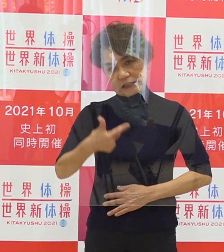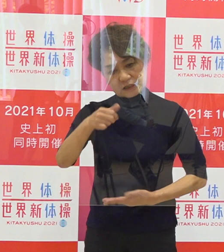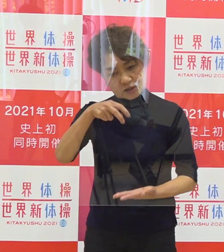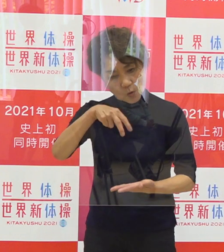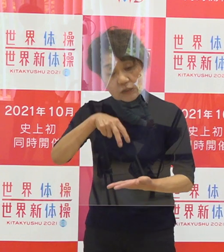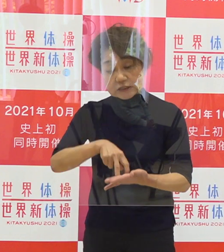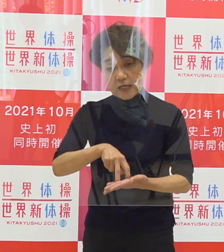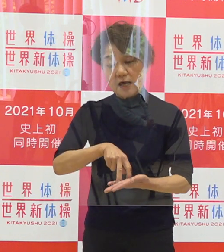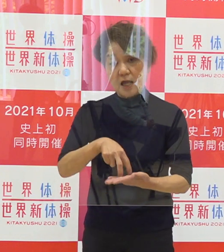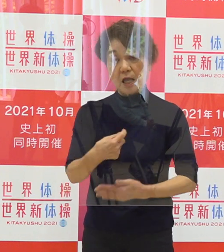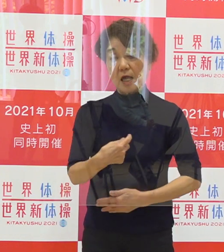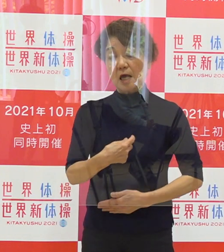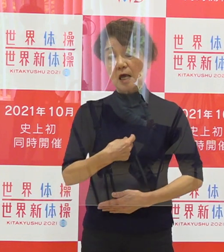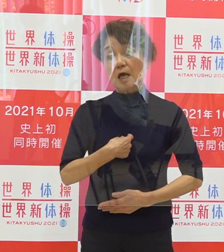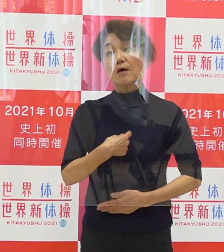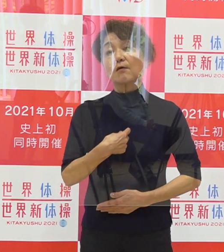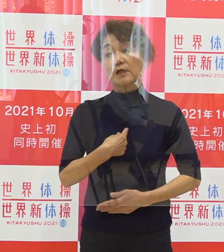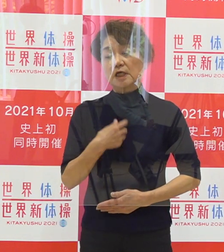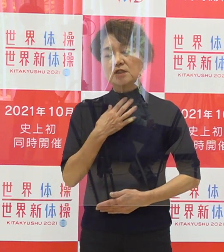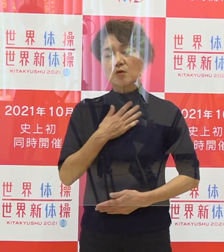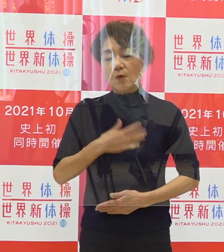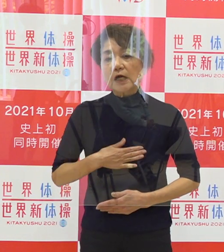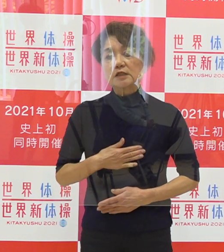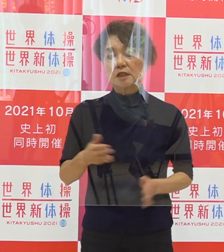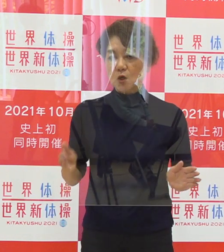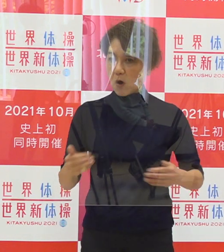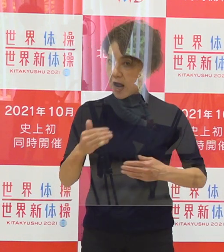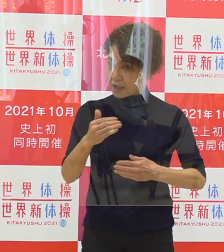あ、それは私の知る限りなんですが、